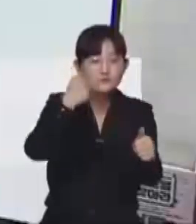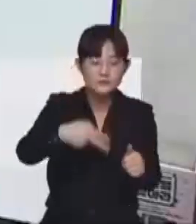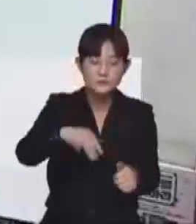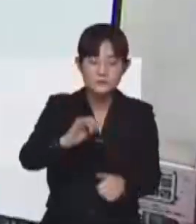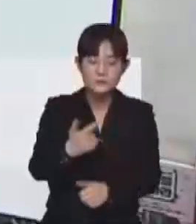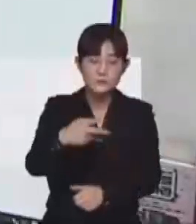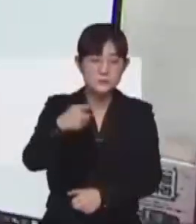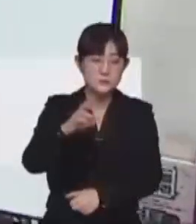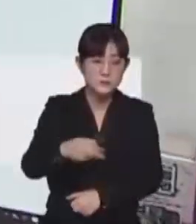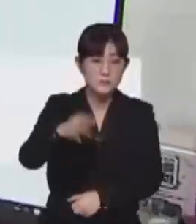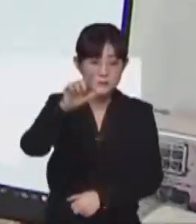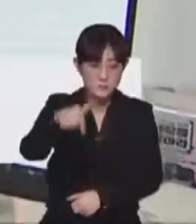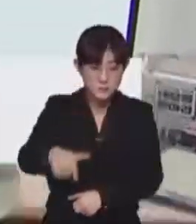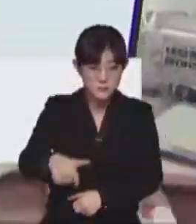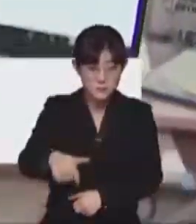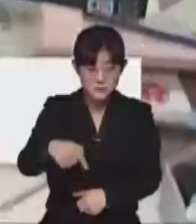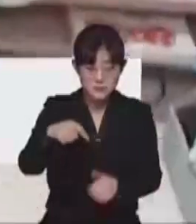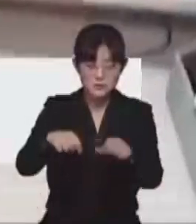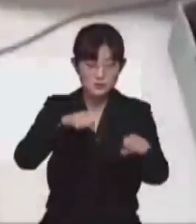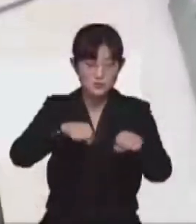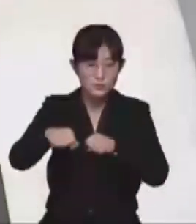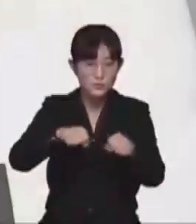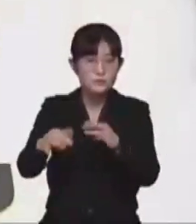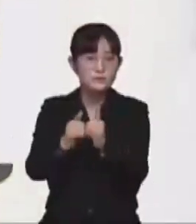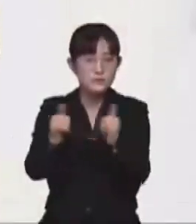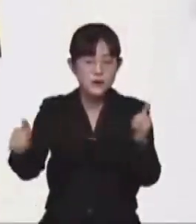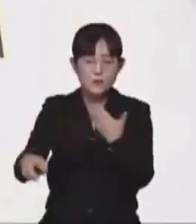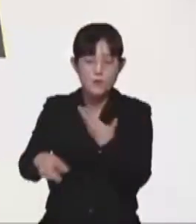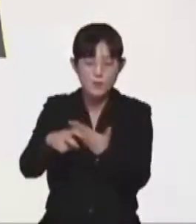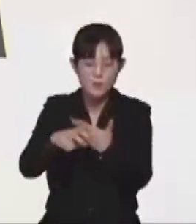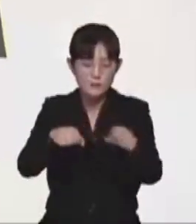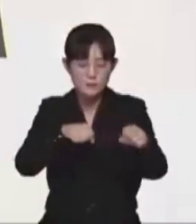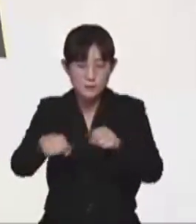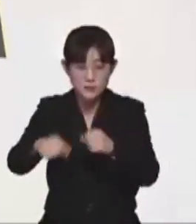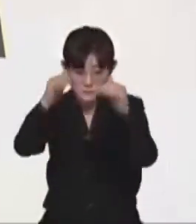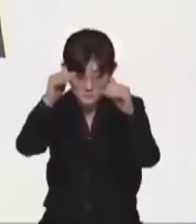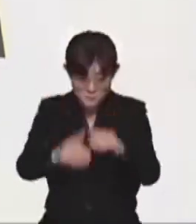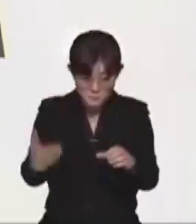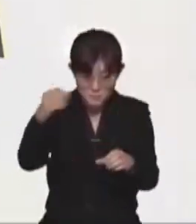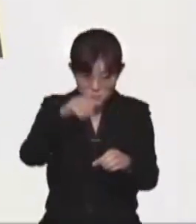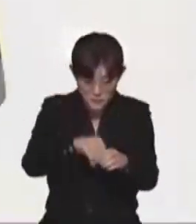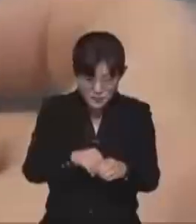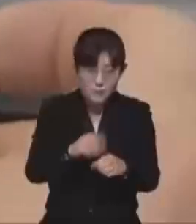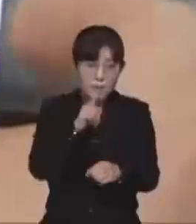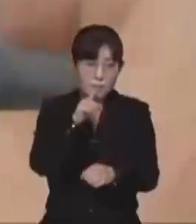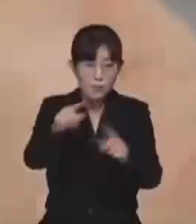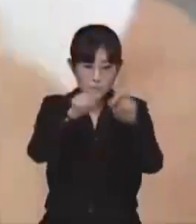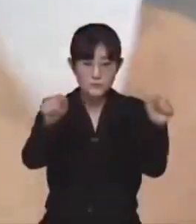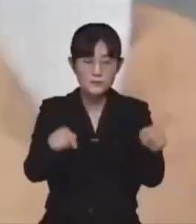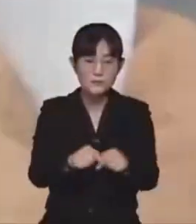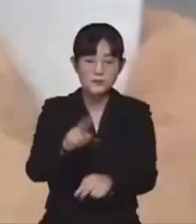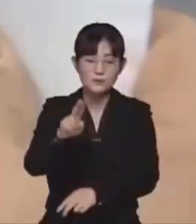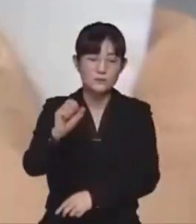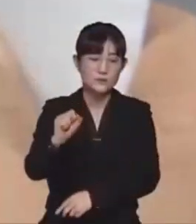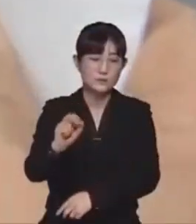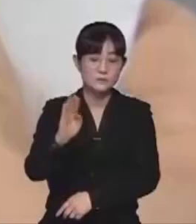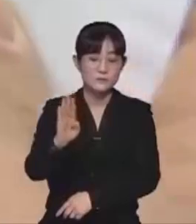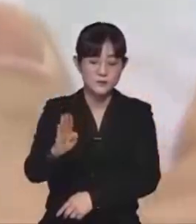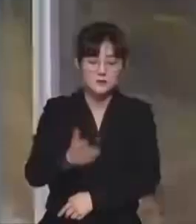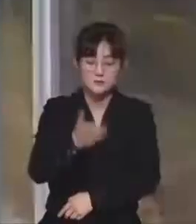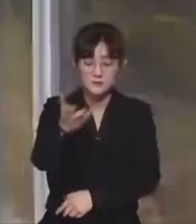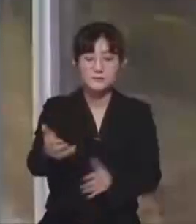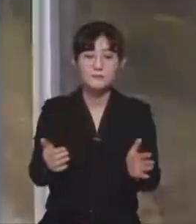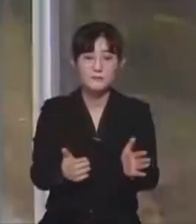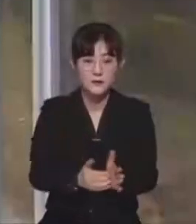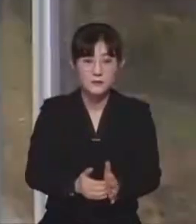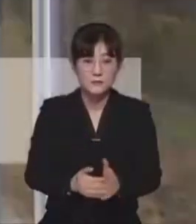예비 후보자의 선거운동원이 불법 선거운동을 저지른 내용이 적시된 고발장과 함께 USB도 제출됐습니다.